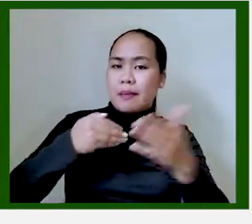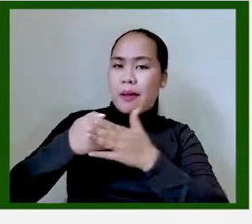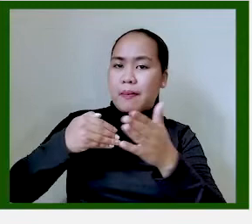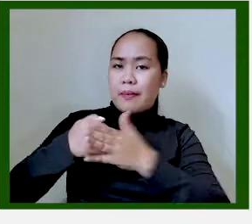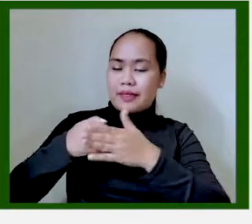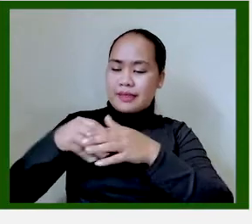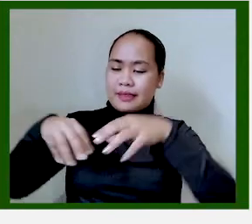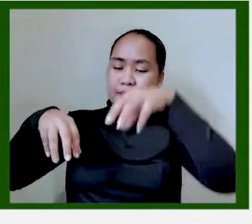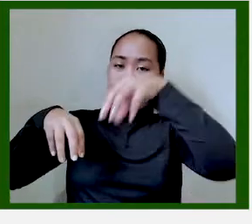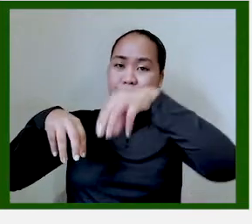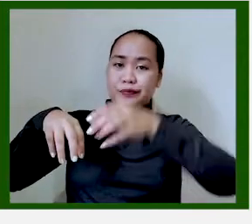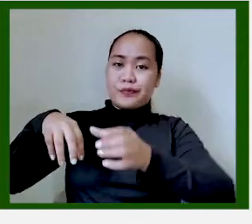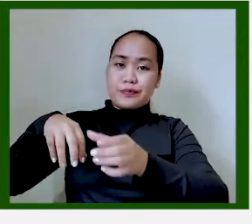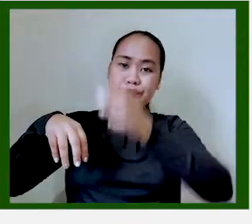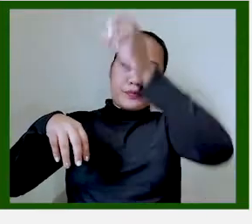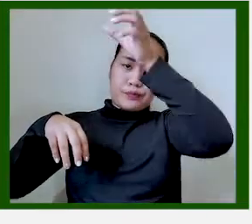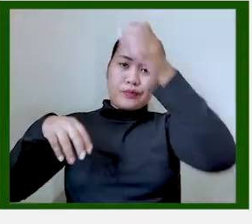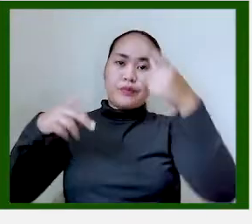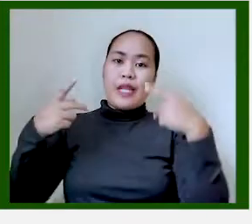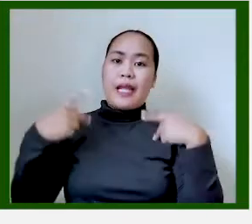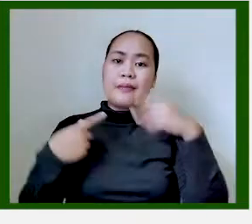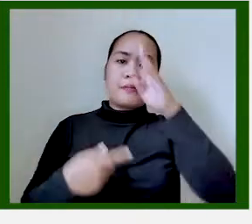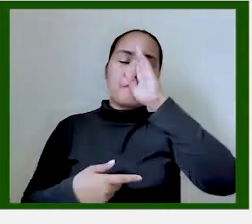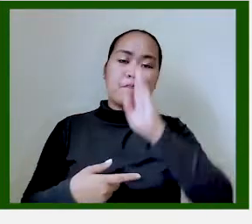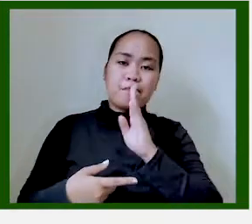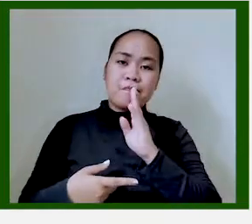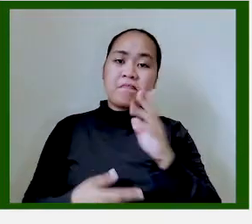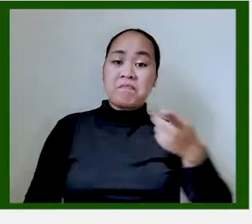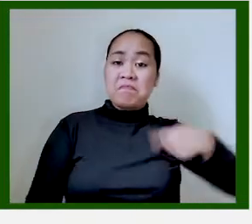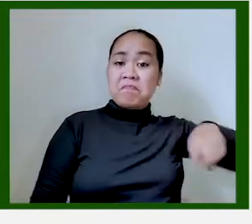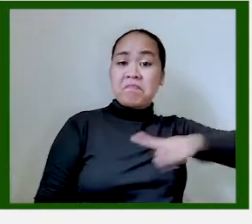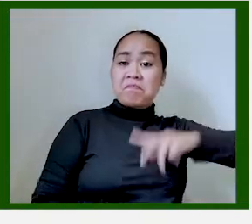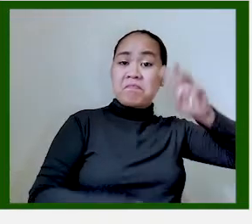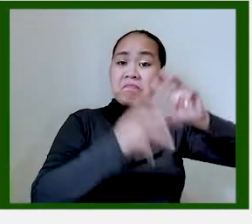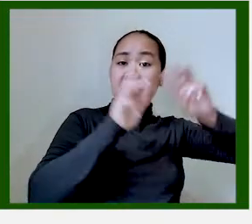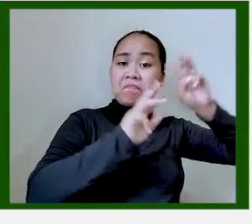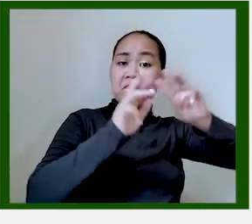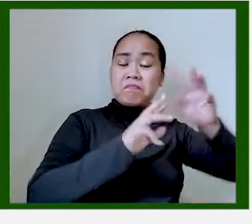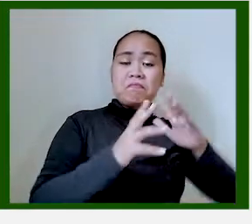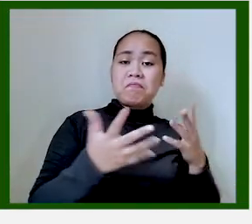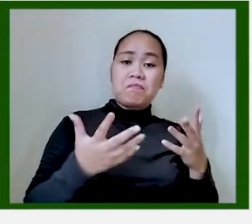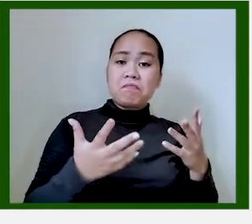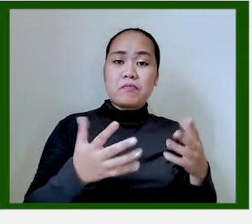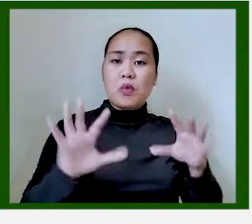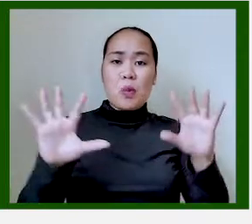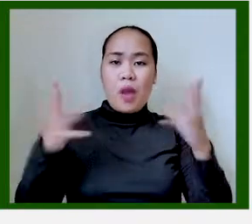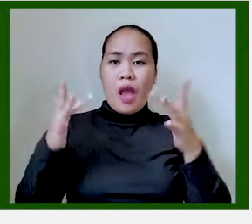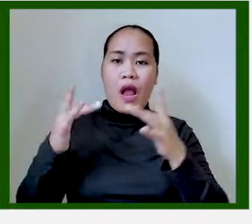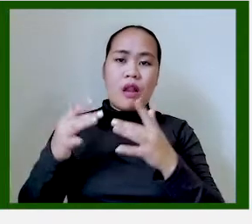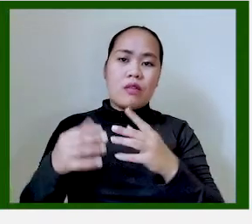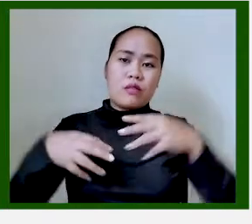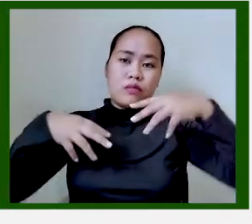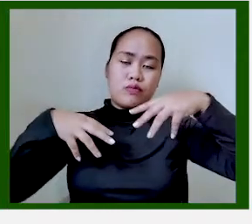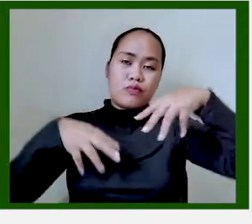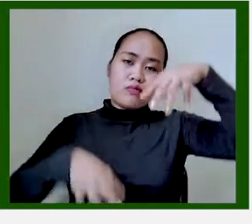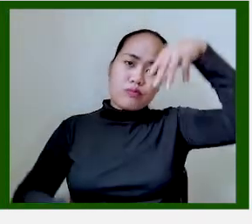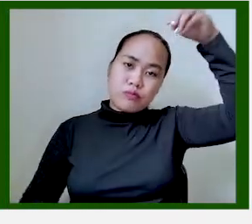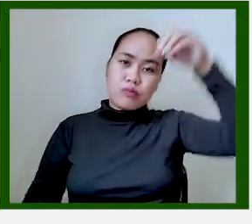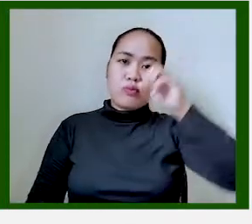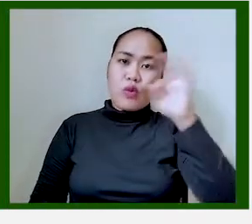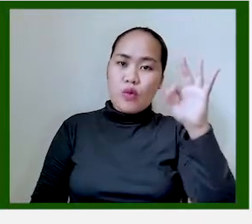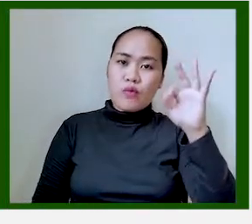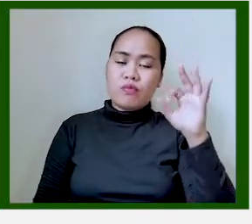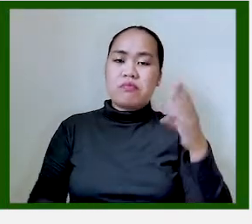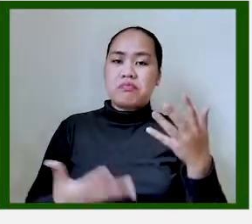nabitak na kalsada, no. Wala tayong aalalahanin sa power interruption naman. So at least tuloy ang ano natin. Tuloy ang